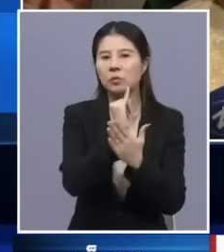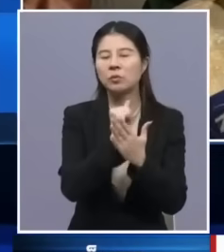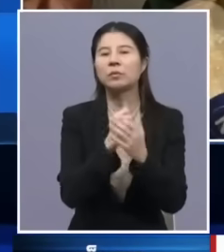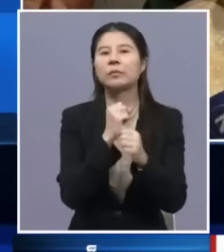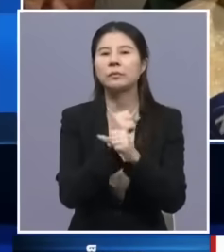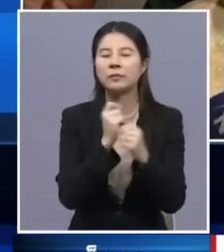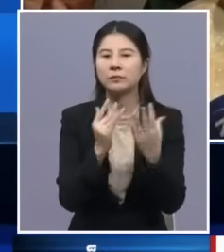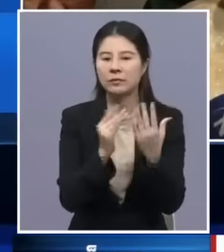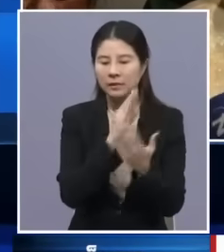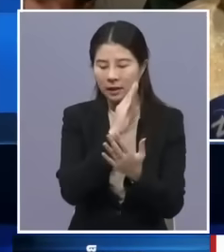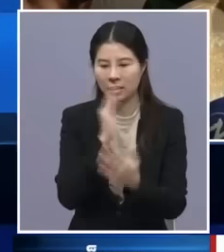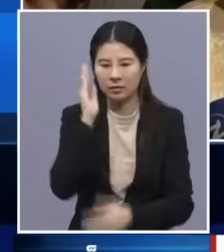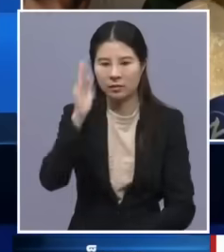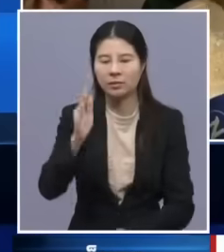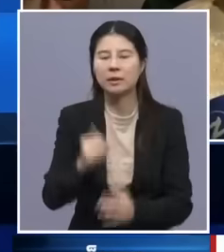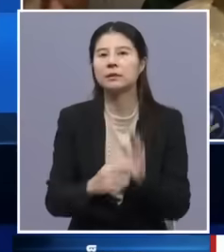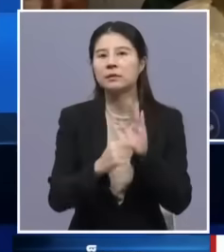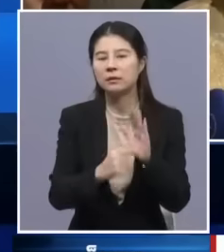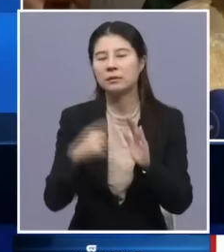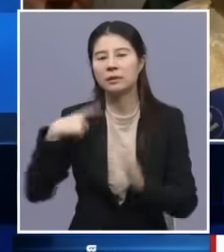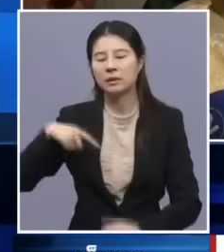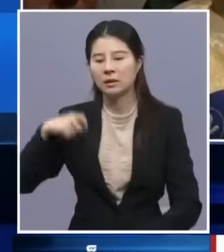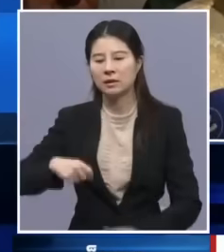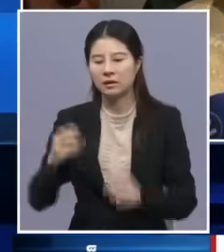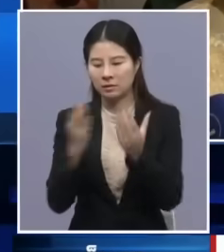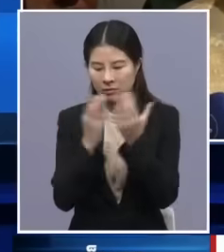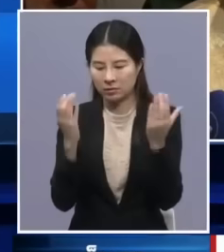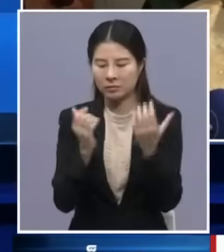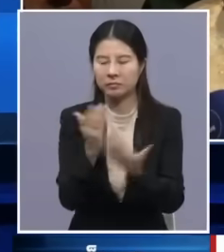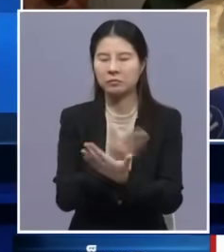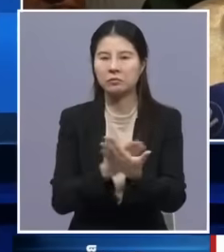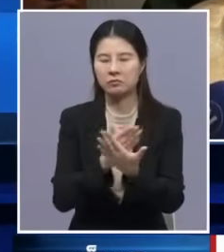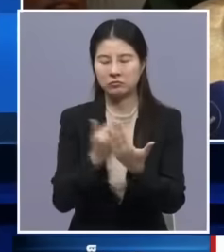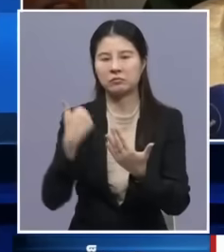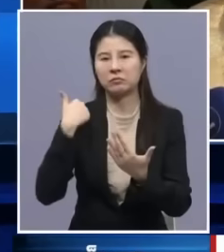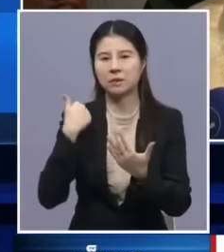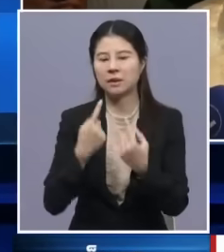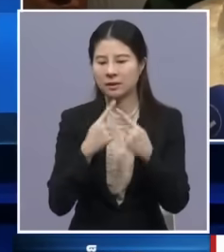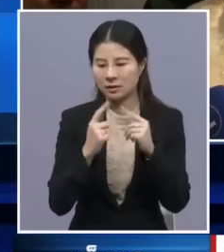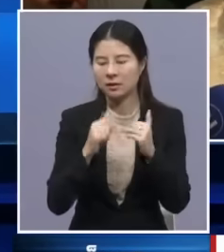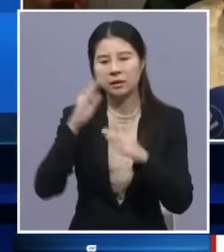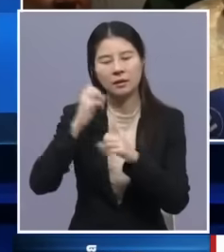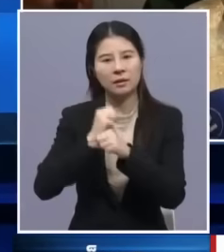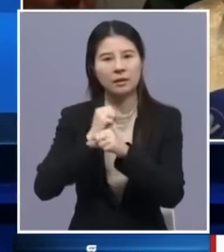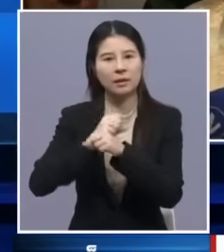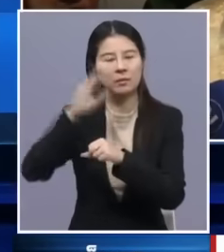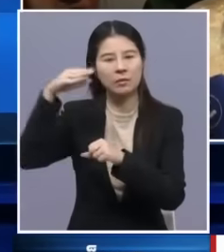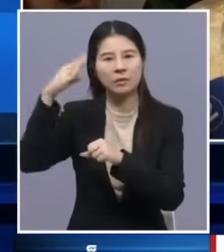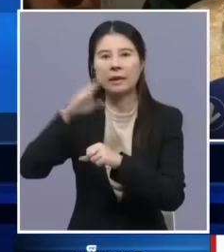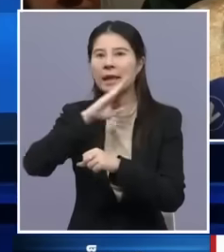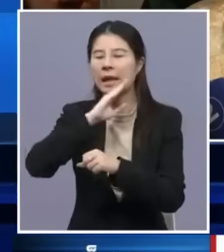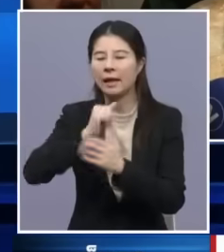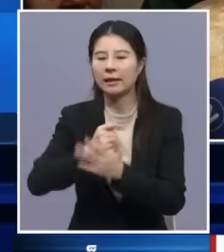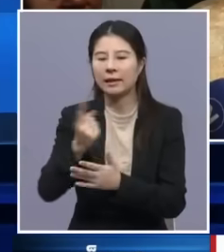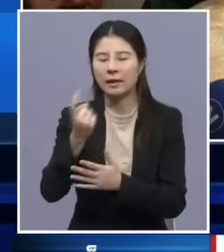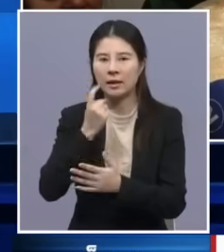ววันหนึ่งจะมีคดีไปถึงศาลอยู่ดีส่วนเงื่อนเวลาในการพิจารณาอาจารย์วิษณุบอกนะครับว่าหากส่งคำถามแรกไปขั้นต